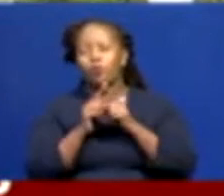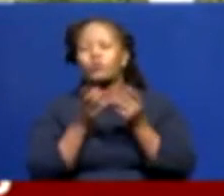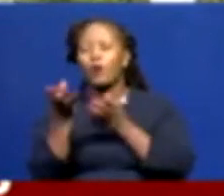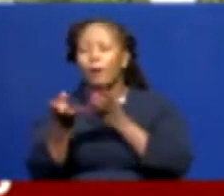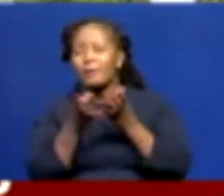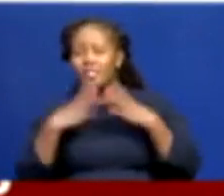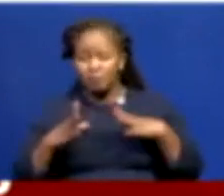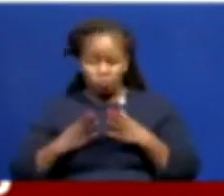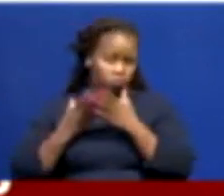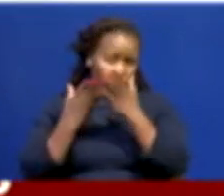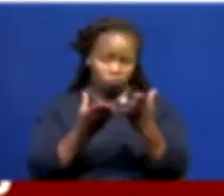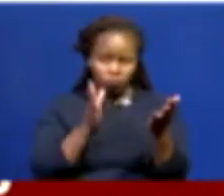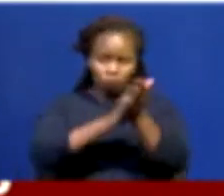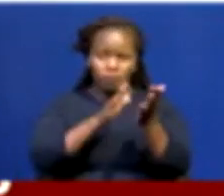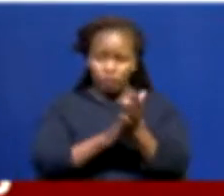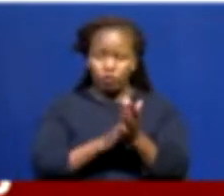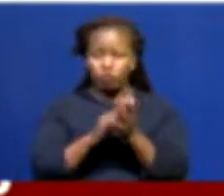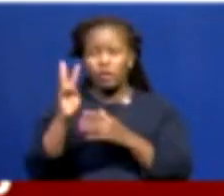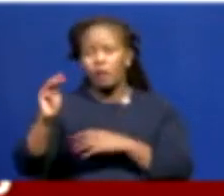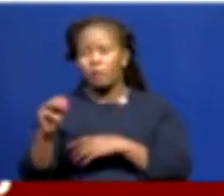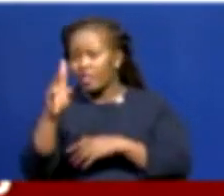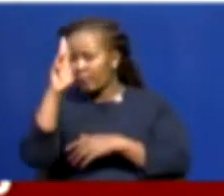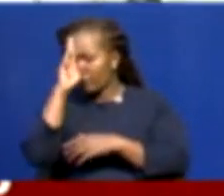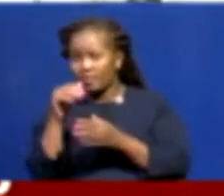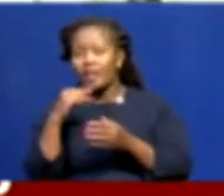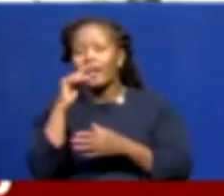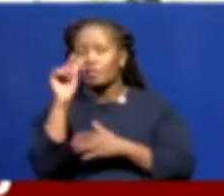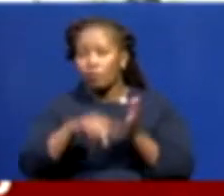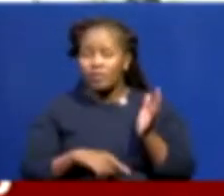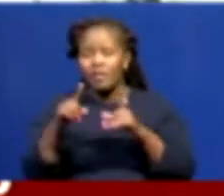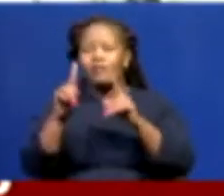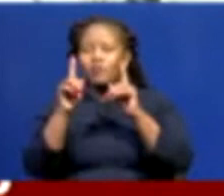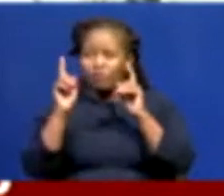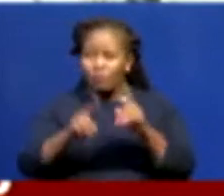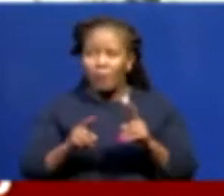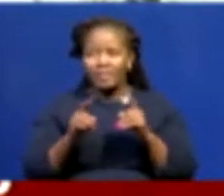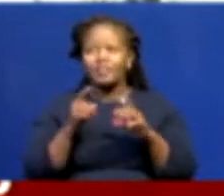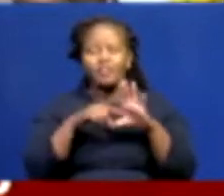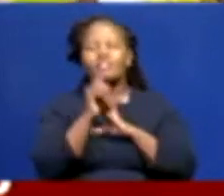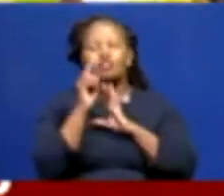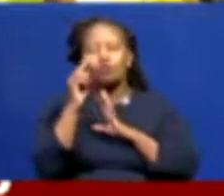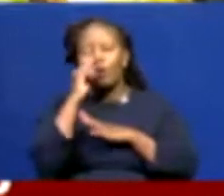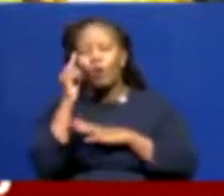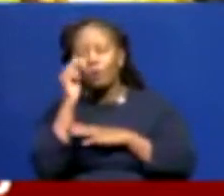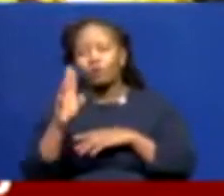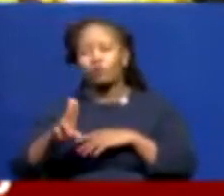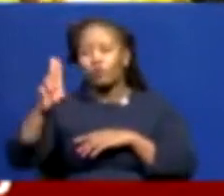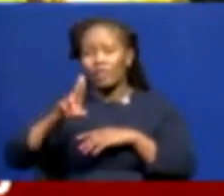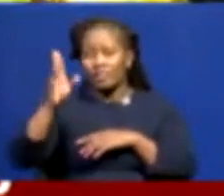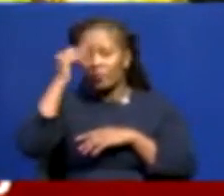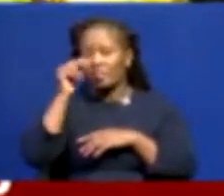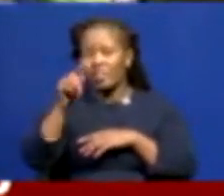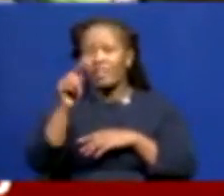presented a petition to the Muthaiga police station seeking to be allowed to camp outside the home of a prominent family claim the protests are